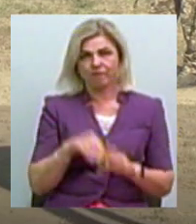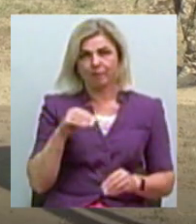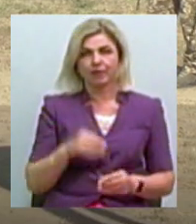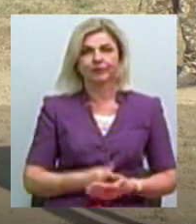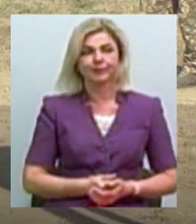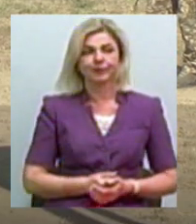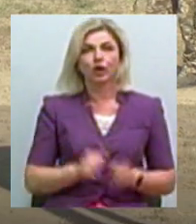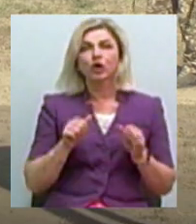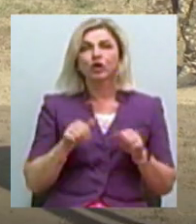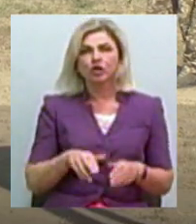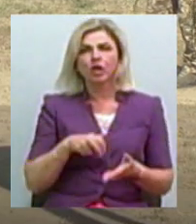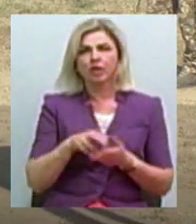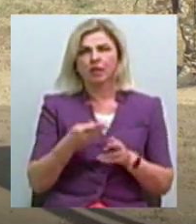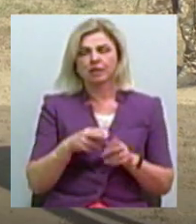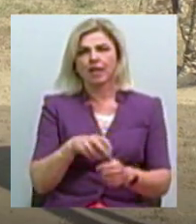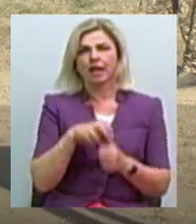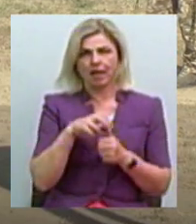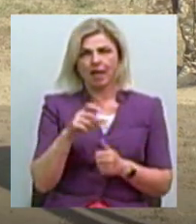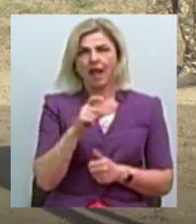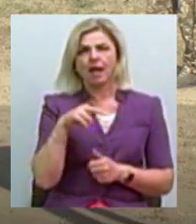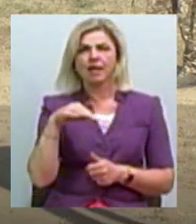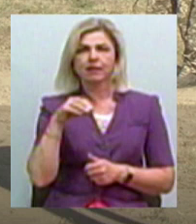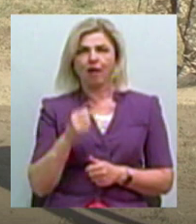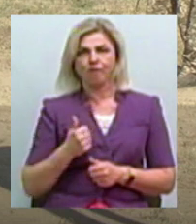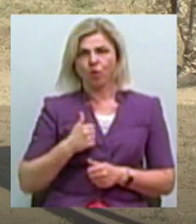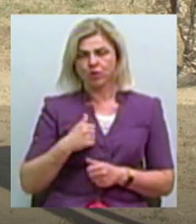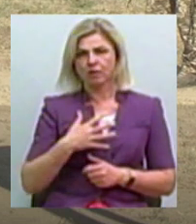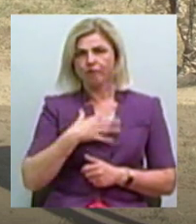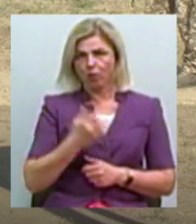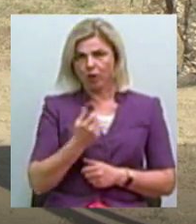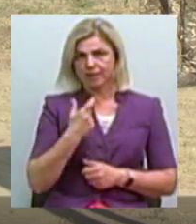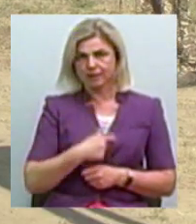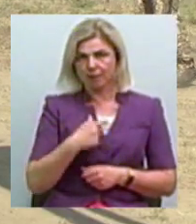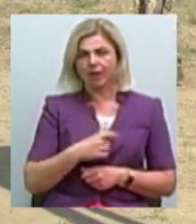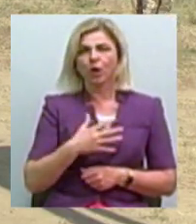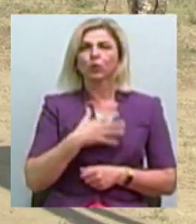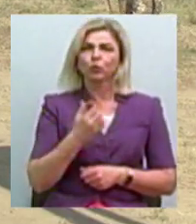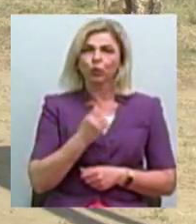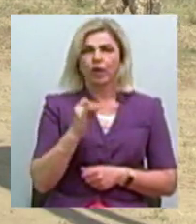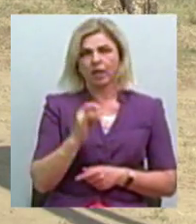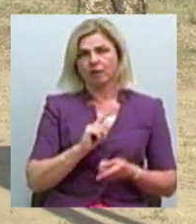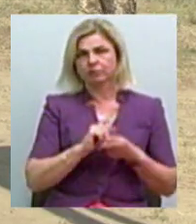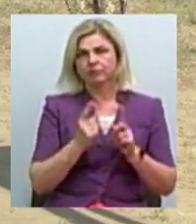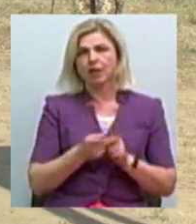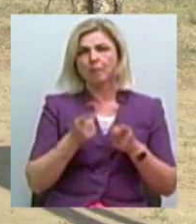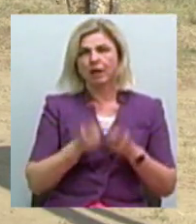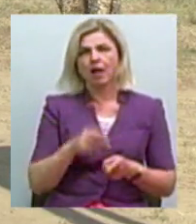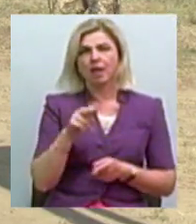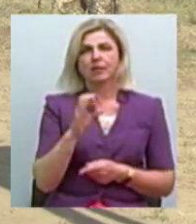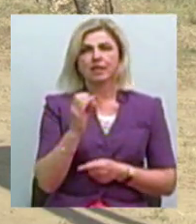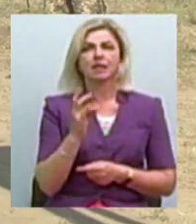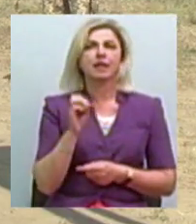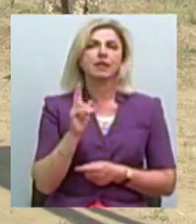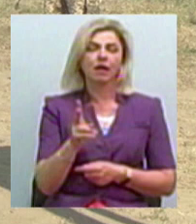Вирішив піти до цих елітних військ, змужніти і загортувати самого себе, загортувати дух і стати справжнім десантником. Не